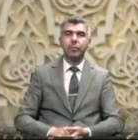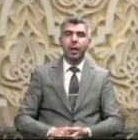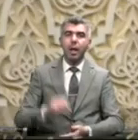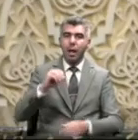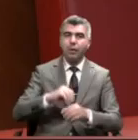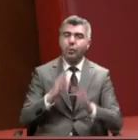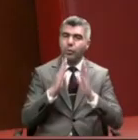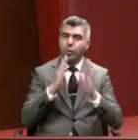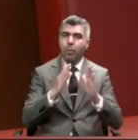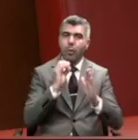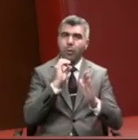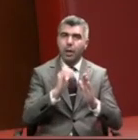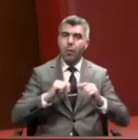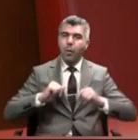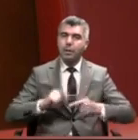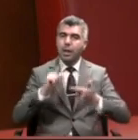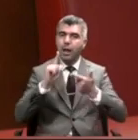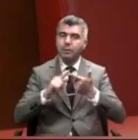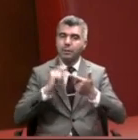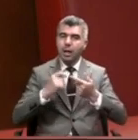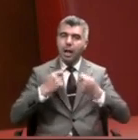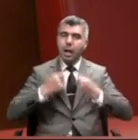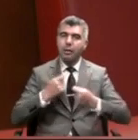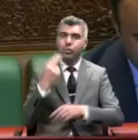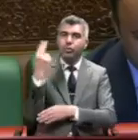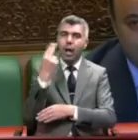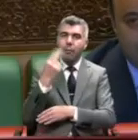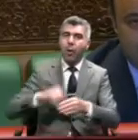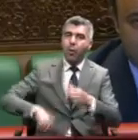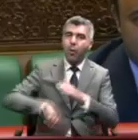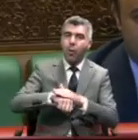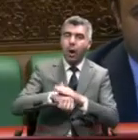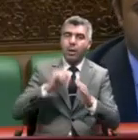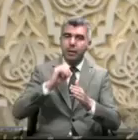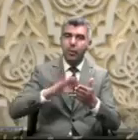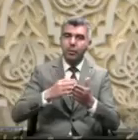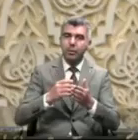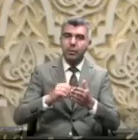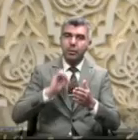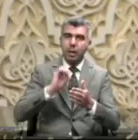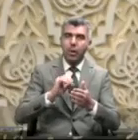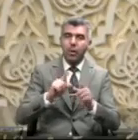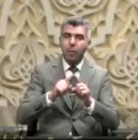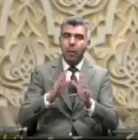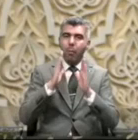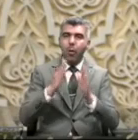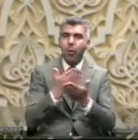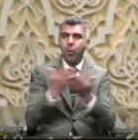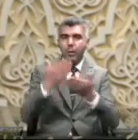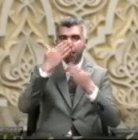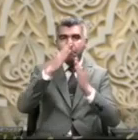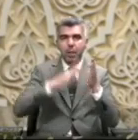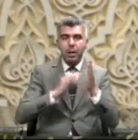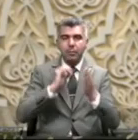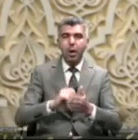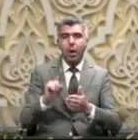اخرى السيد الوزير المنتدب والسيد رئيس الجامعه الملكيه المغربيه لكره القدم على هذا الانجاز ونهنئ جميع المغاربه والارسينا